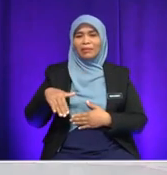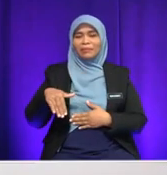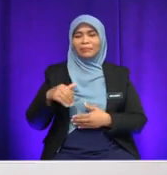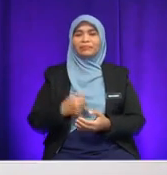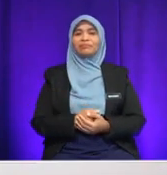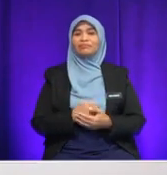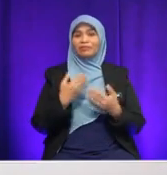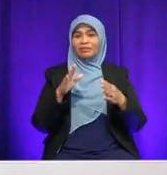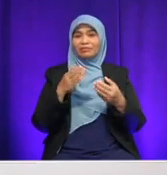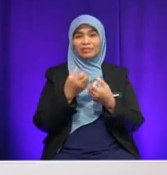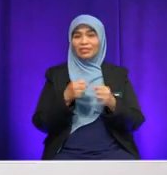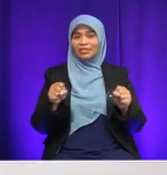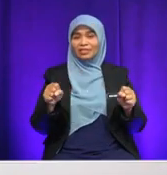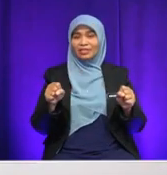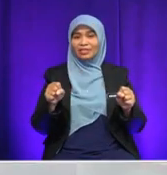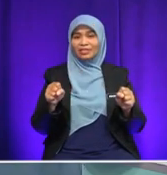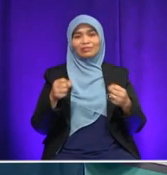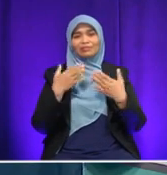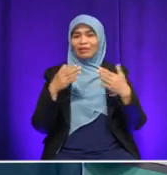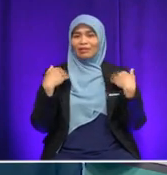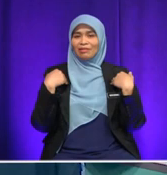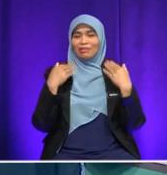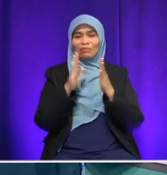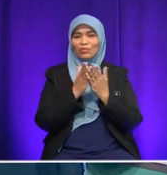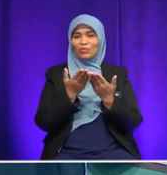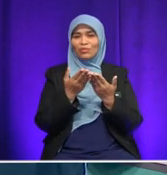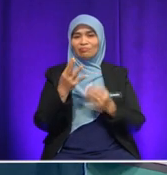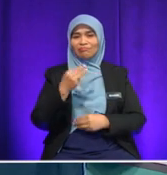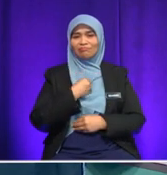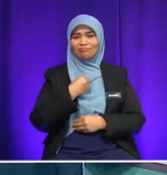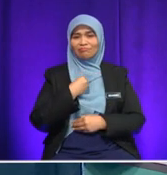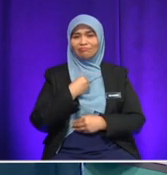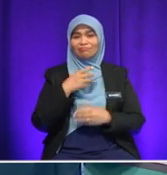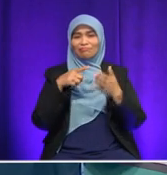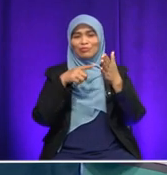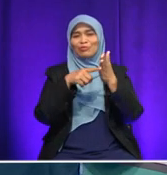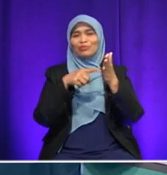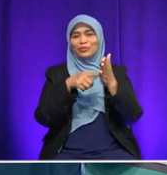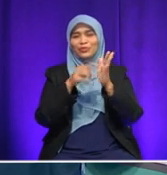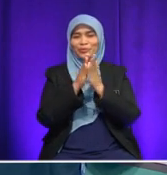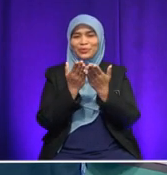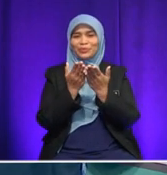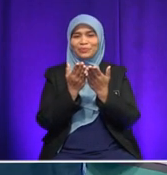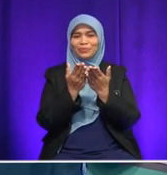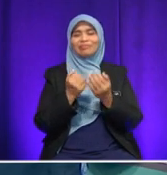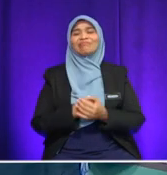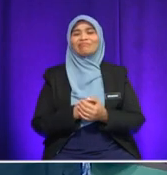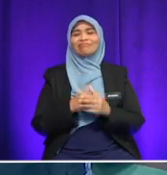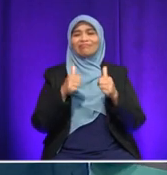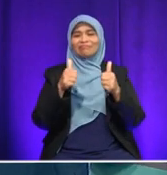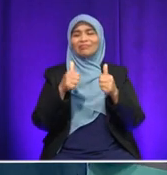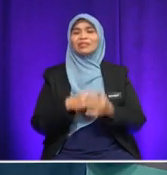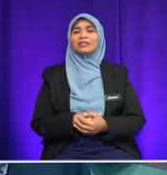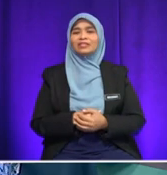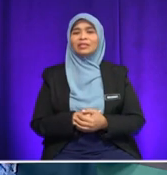bersedia? Dah ada buku masing-masing? Angkat buku tu. Ya, baguslah. Alright. So